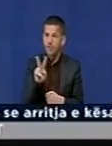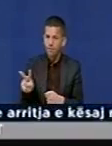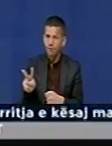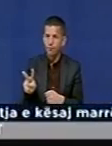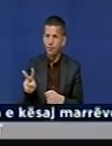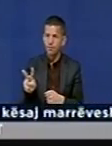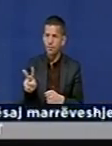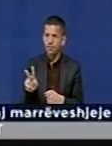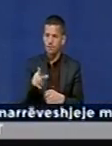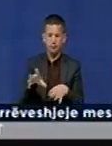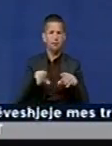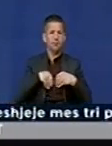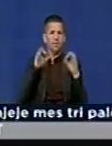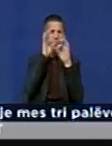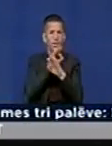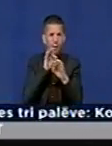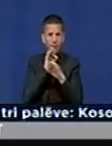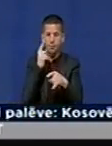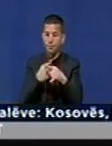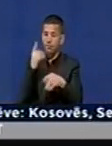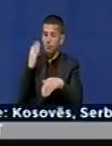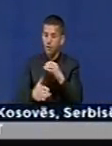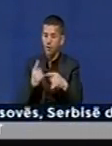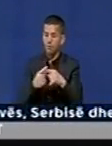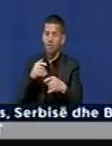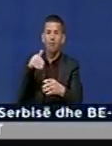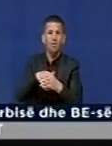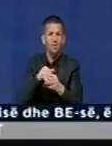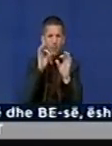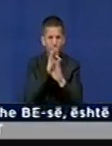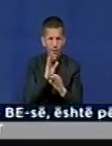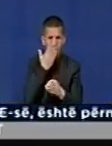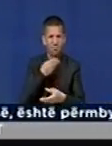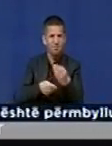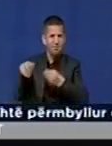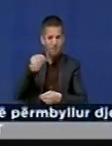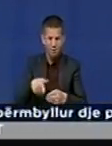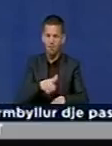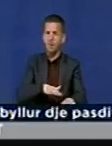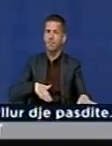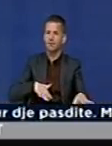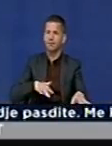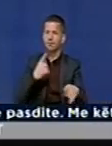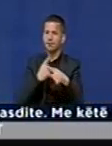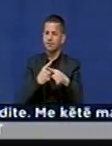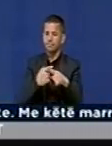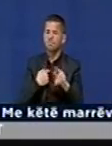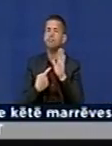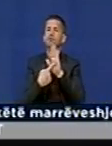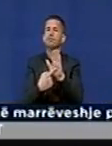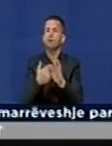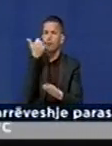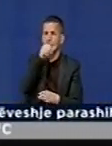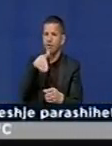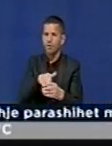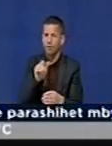ka pranu që të diskutohet për këtë punë, e as nuk e ka votu herën e parë letërkëmbimin në Kuvendin e Republikës Kosovës, në cilën e kemi argumentuar pse